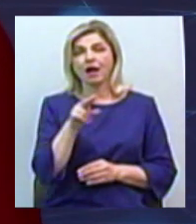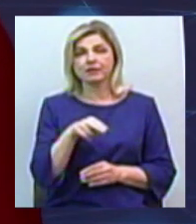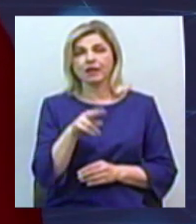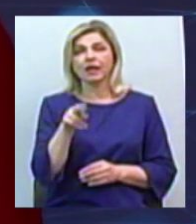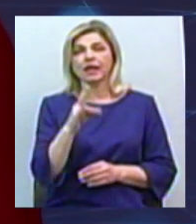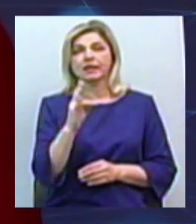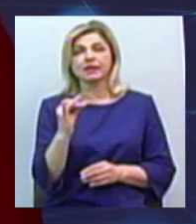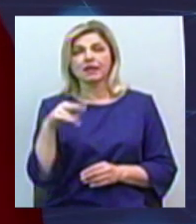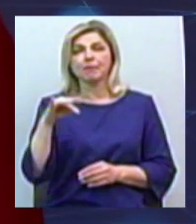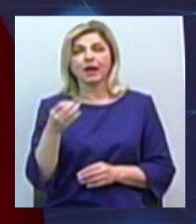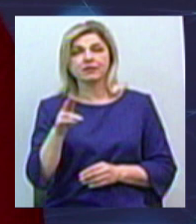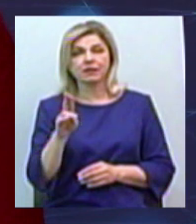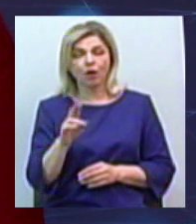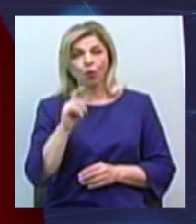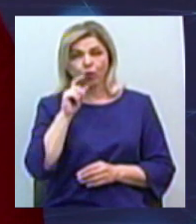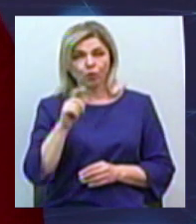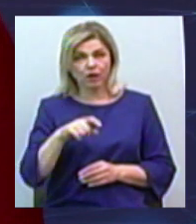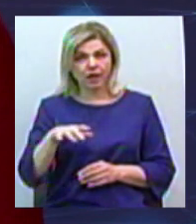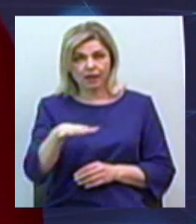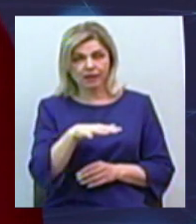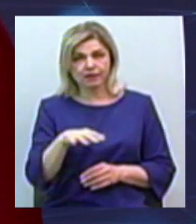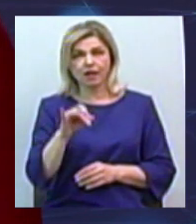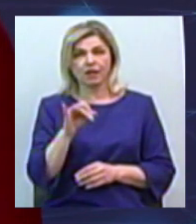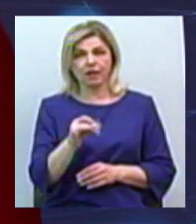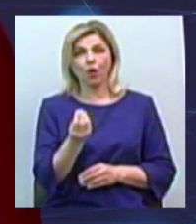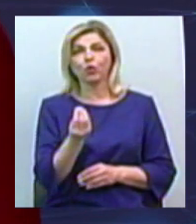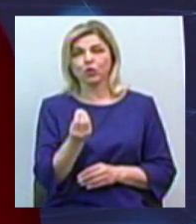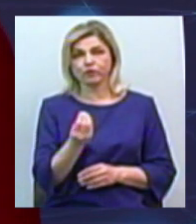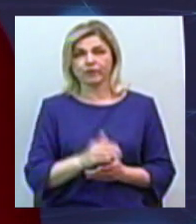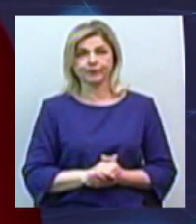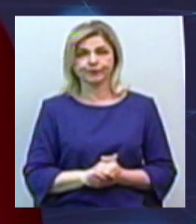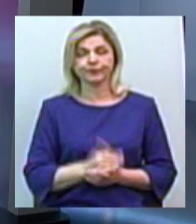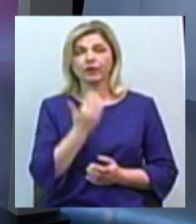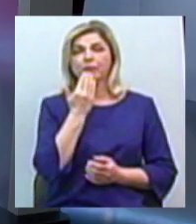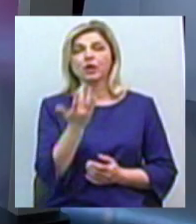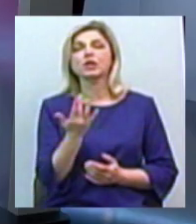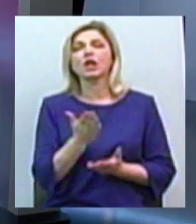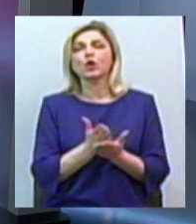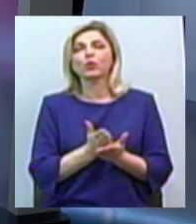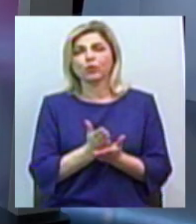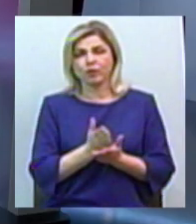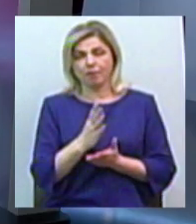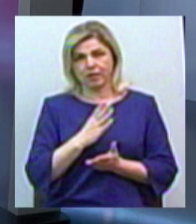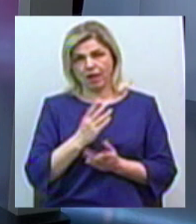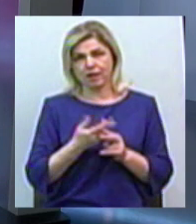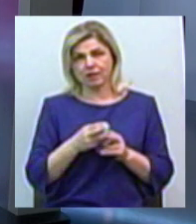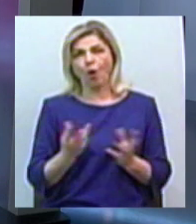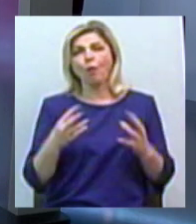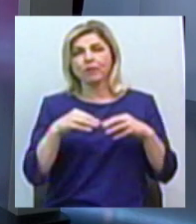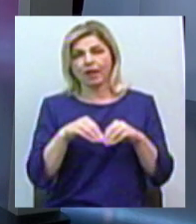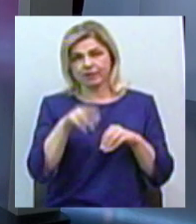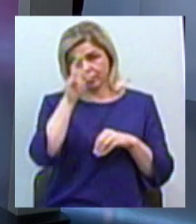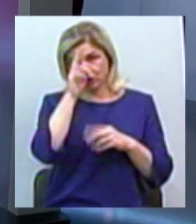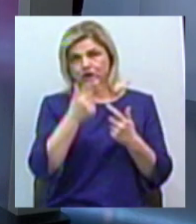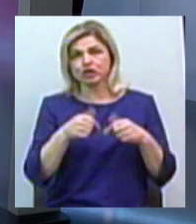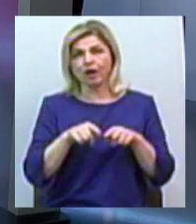грошова одиниця і спільна зовнішня політика. Нагадайте, скільки проіснувала об'єднана держава, якщо можна її так назвати, на той момент?